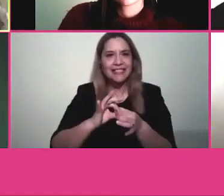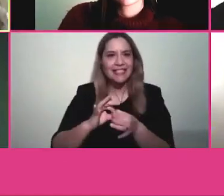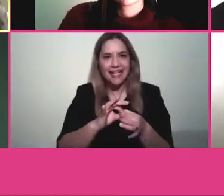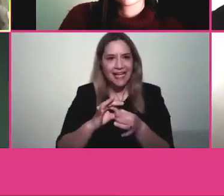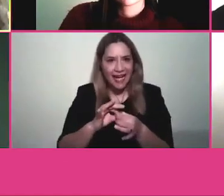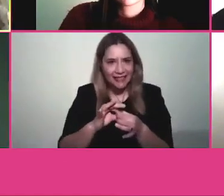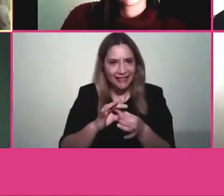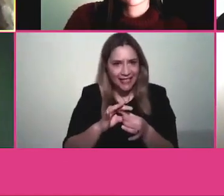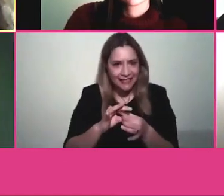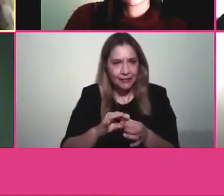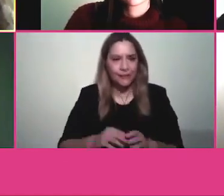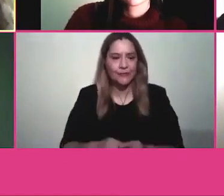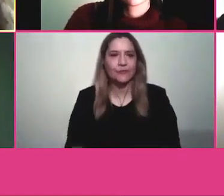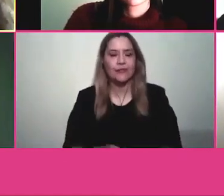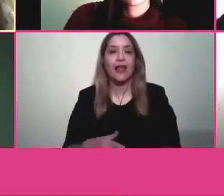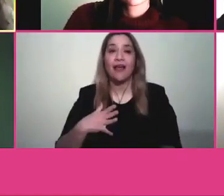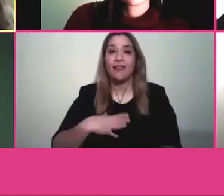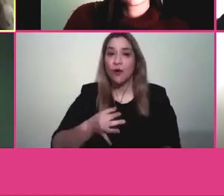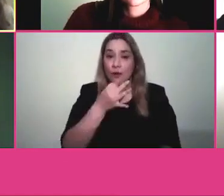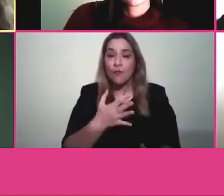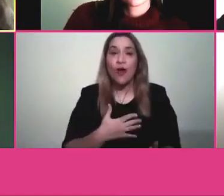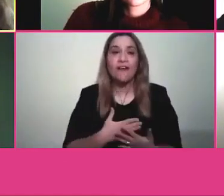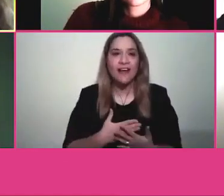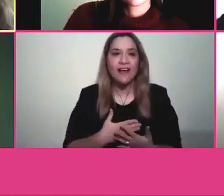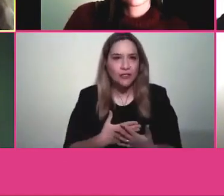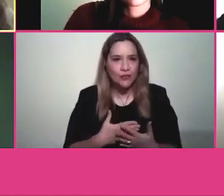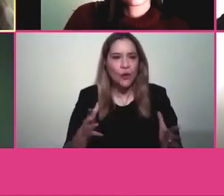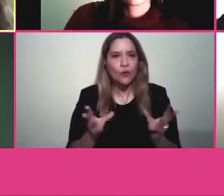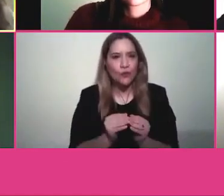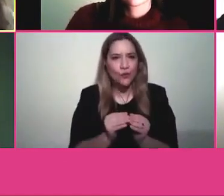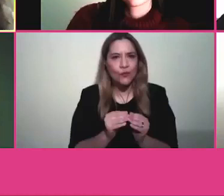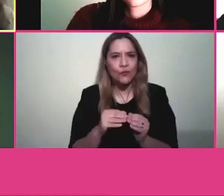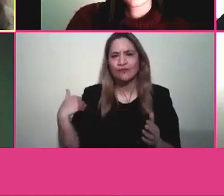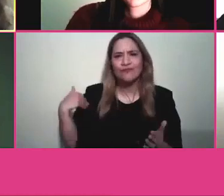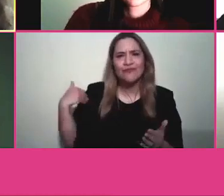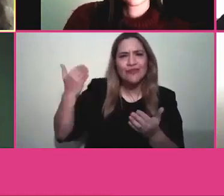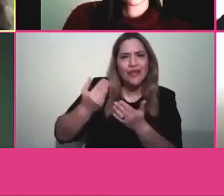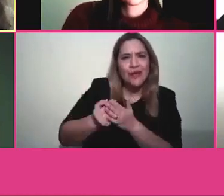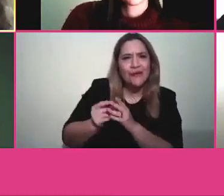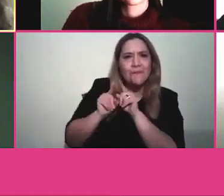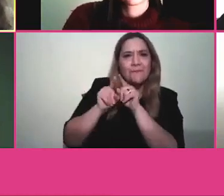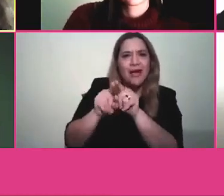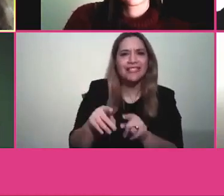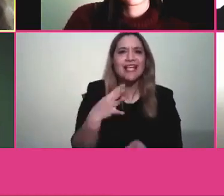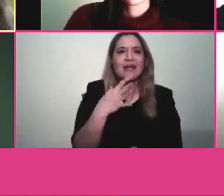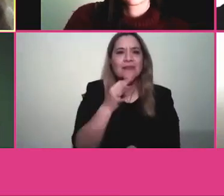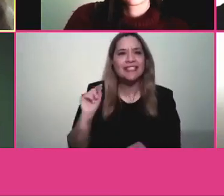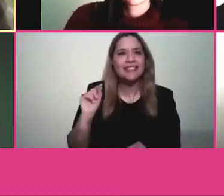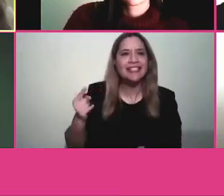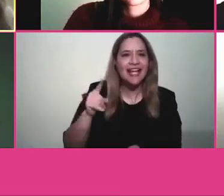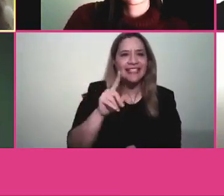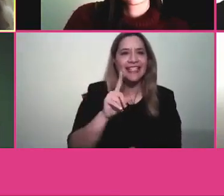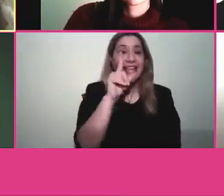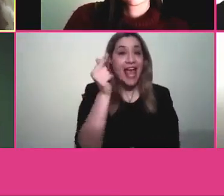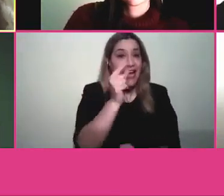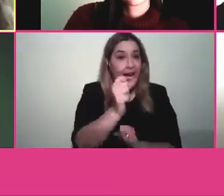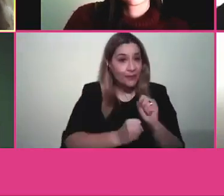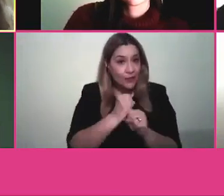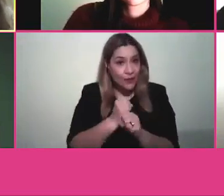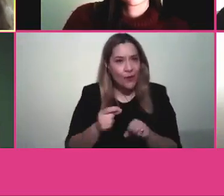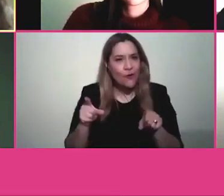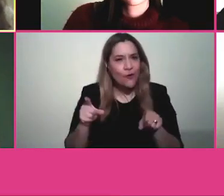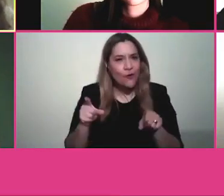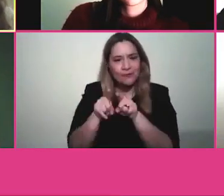να ευχαριστήσω πολύ για όλο αυτό το όμορφο ταξίδι αυτόν τον 1,5 χρόνο που είμαστε